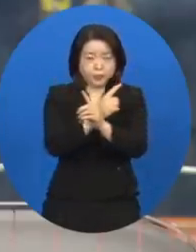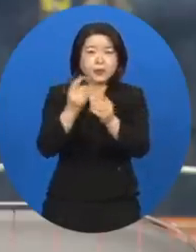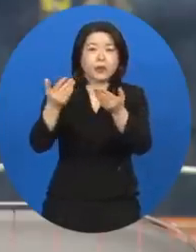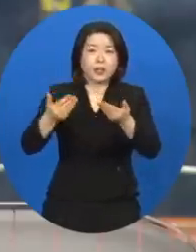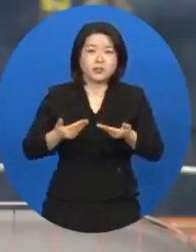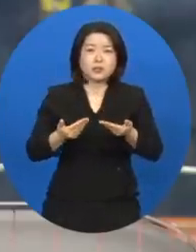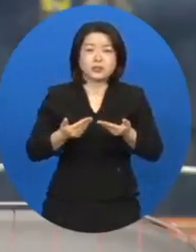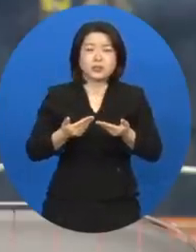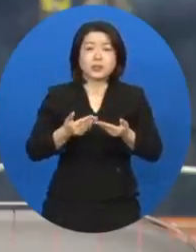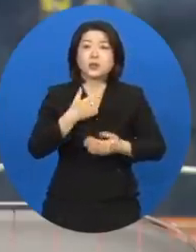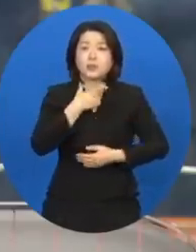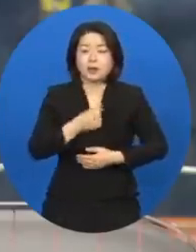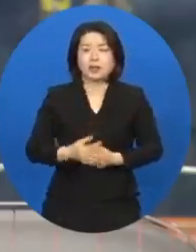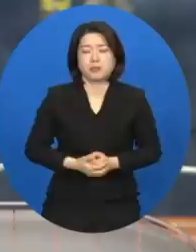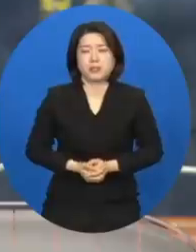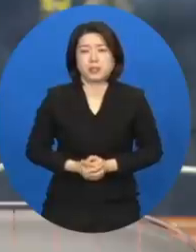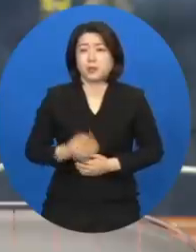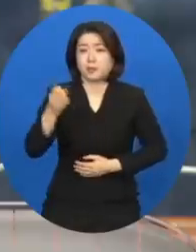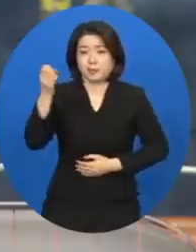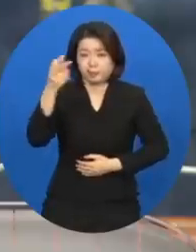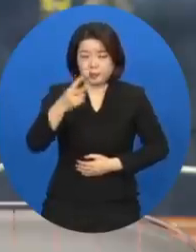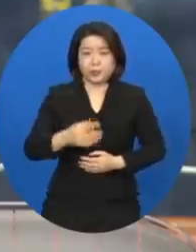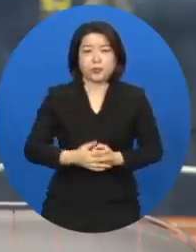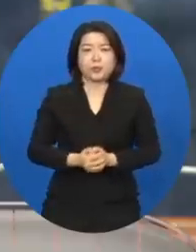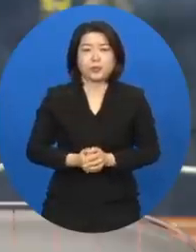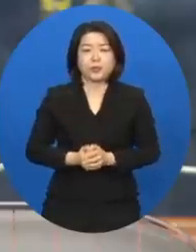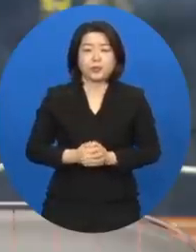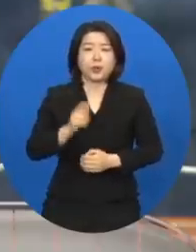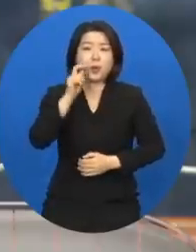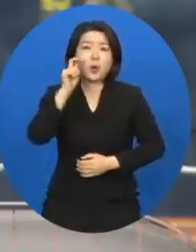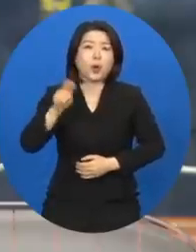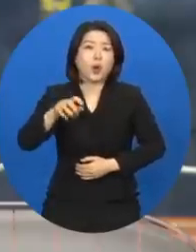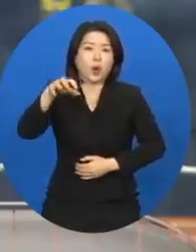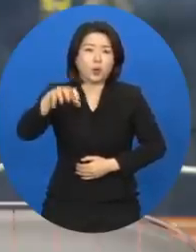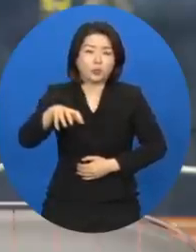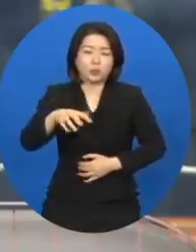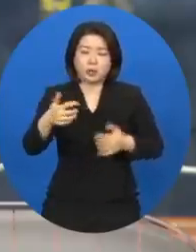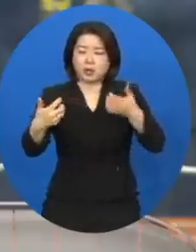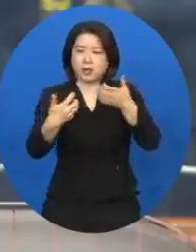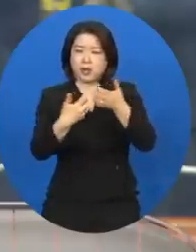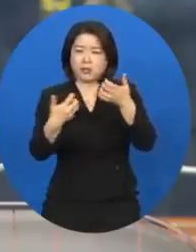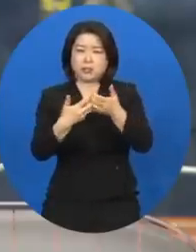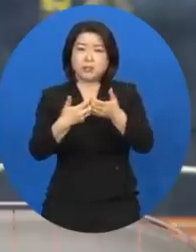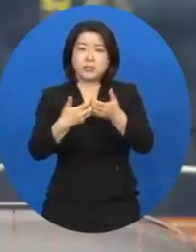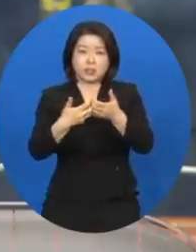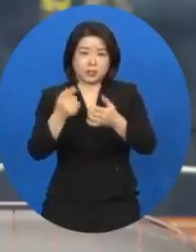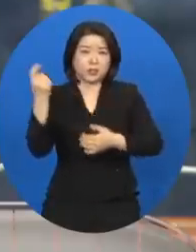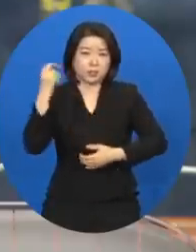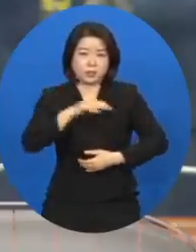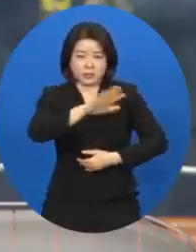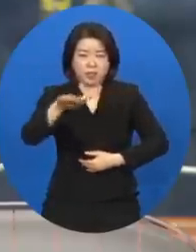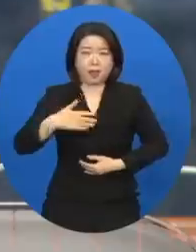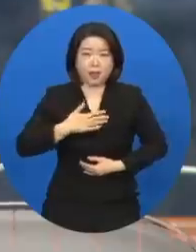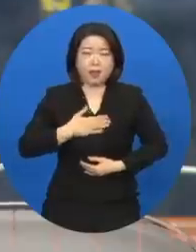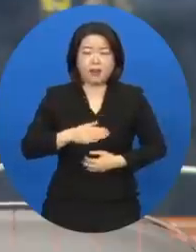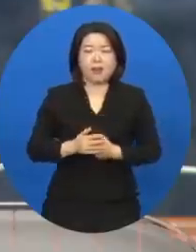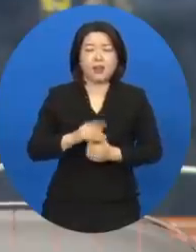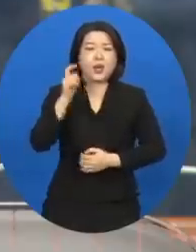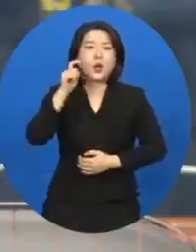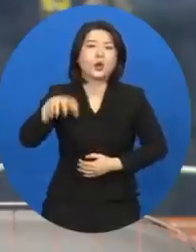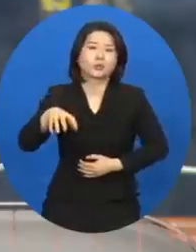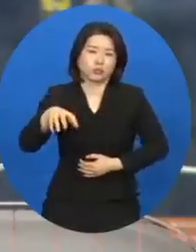축복합니다. 아울러 우크라이나 전쟁 소식을 다 들으셨을 텐데 우크라이나 위한 기도